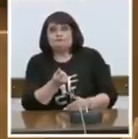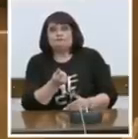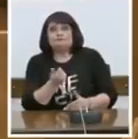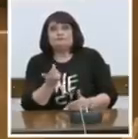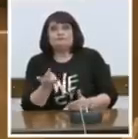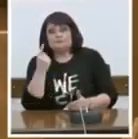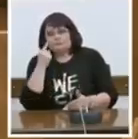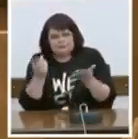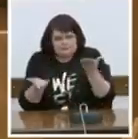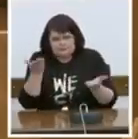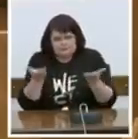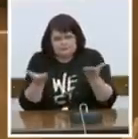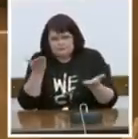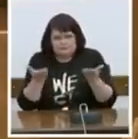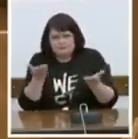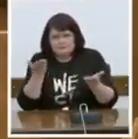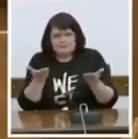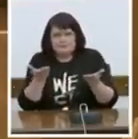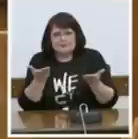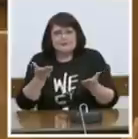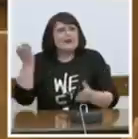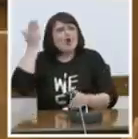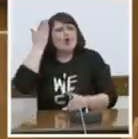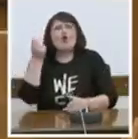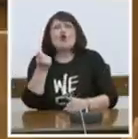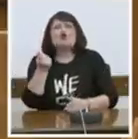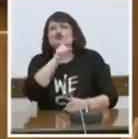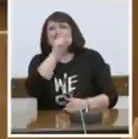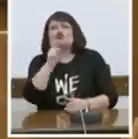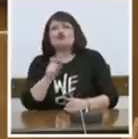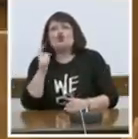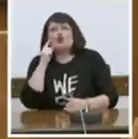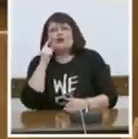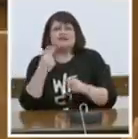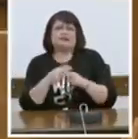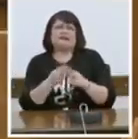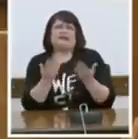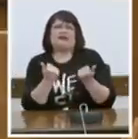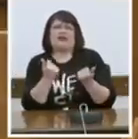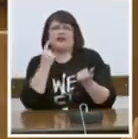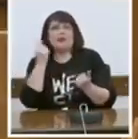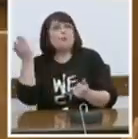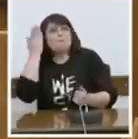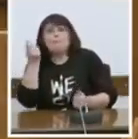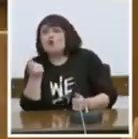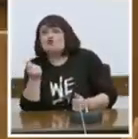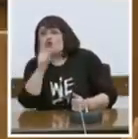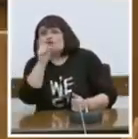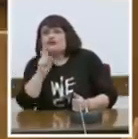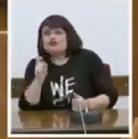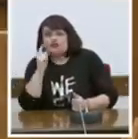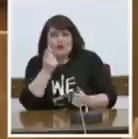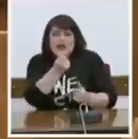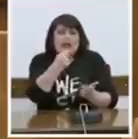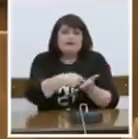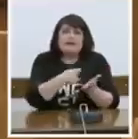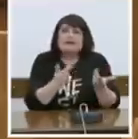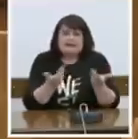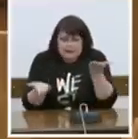στοιχηθούν με το κόστος ζωής, δεν έχουν καμία σημασία. Σήμερα οι